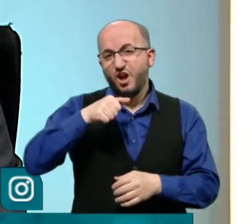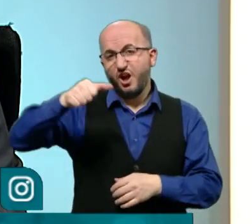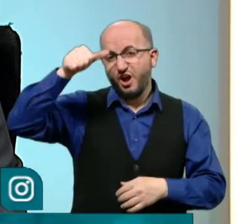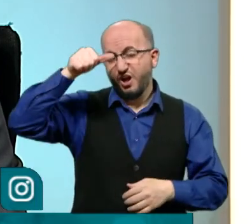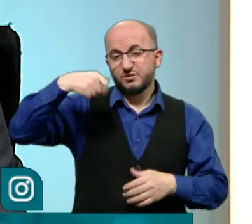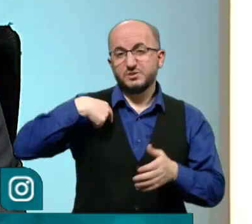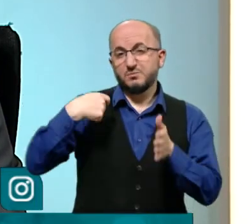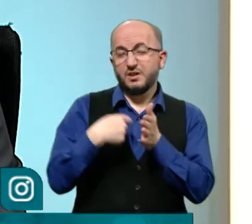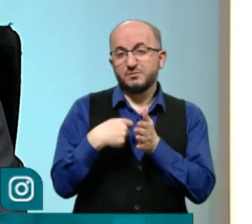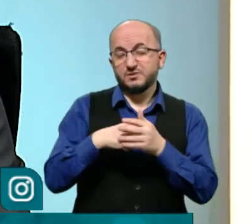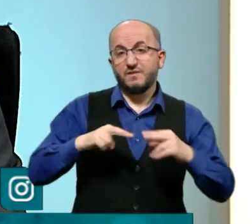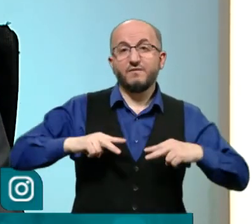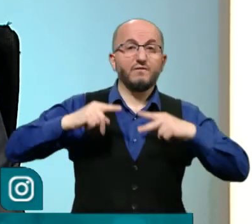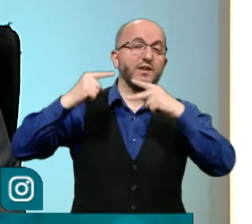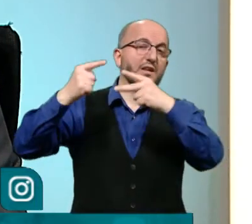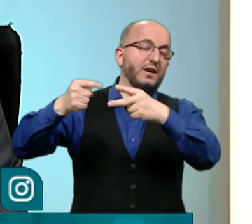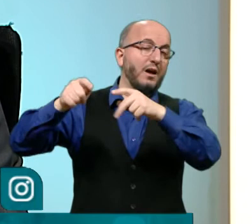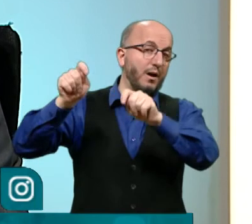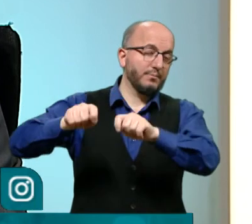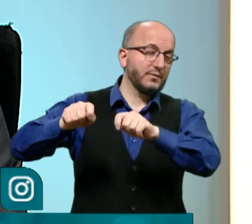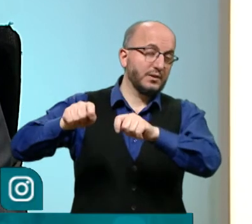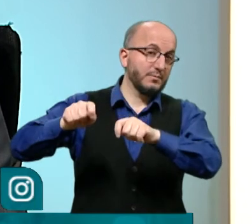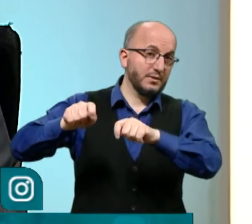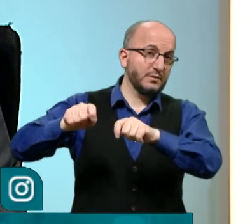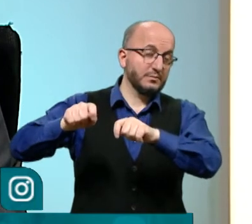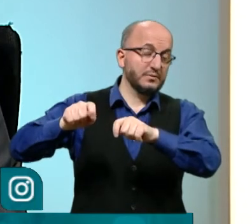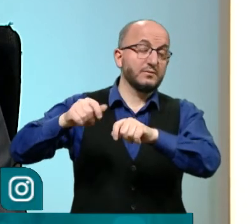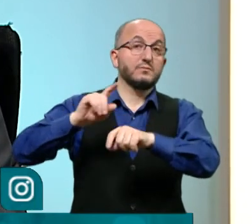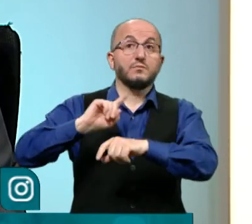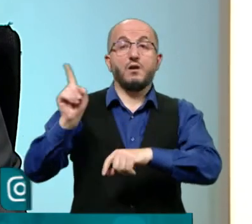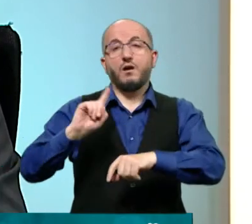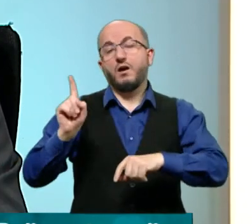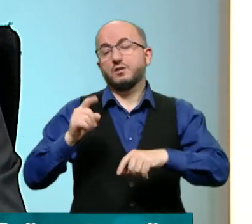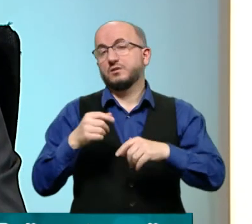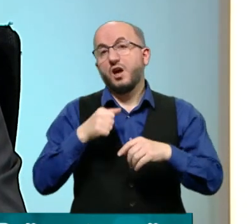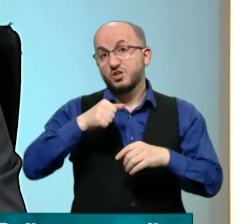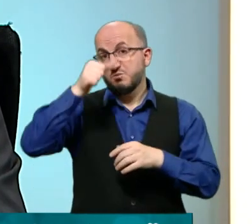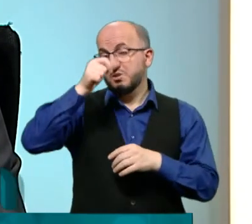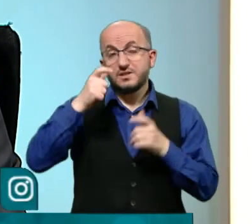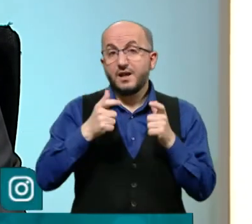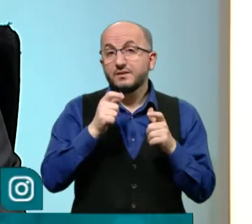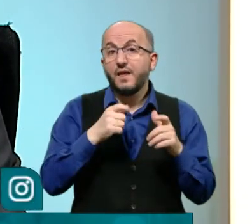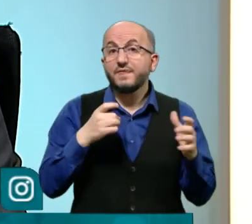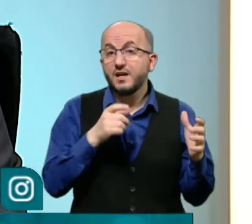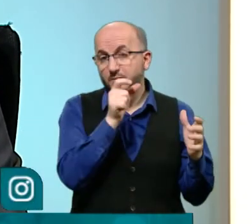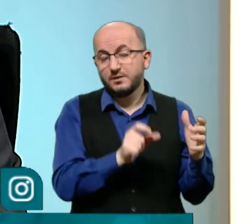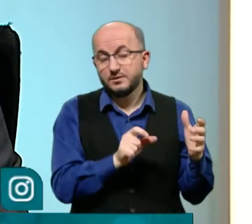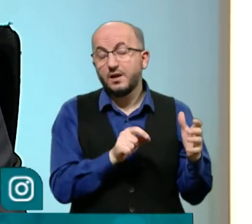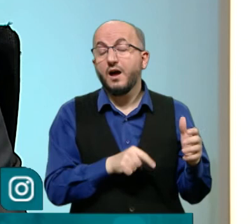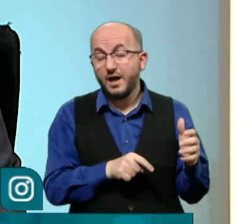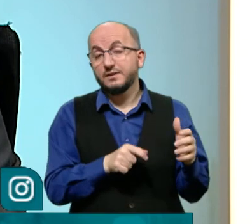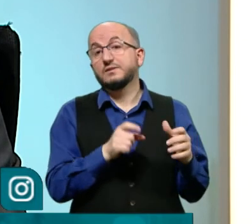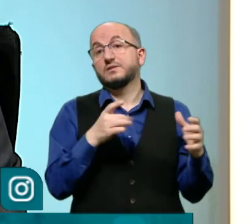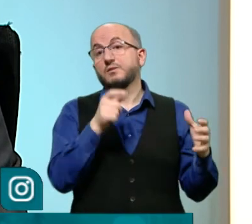bizim adımıza vekalet yaptırabilir mi? Hayır. Nerede? Bu hacımız nerede? Diyarbakır'da. O halde Diyarbakır'dan birisi bu kişi adına